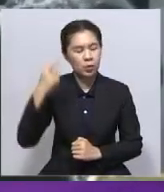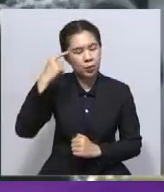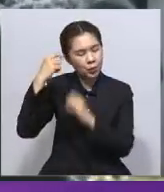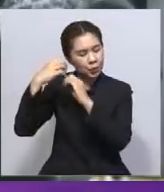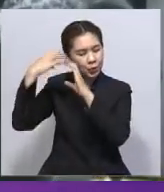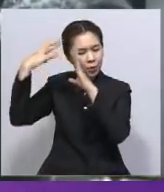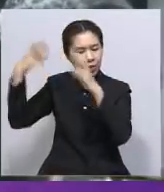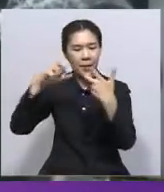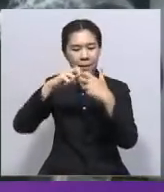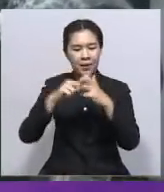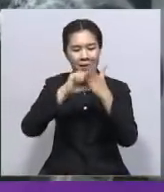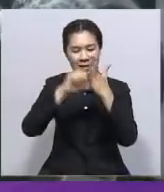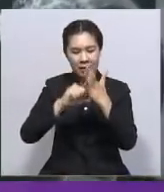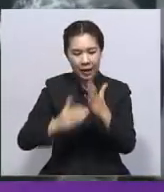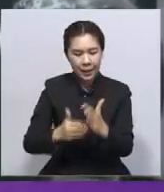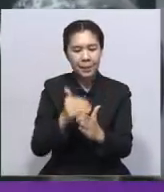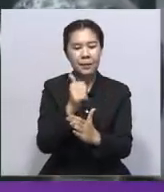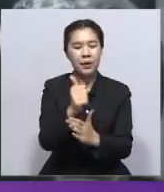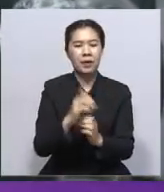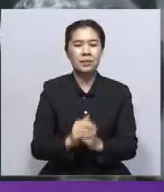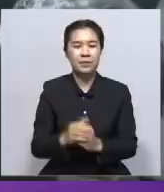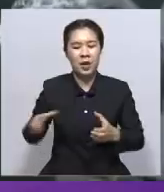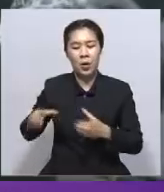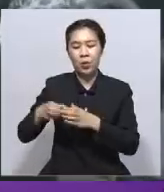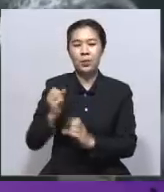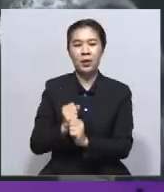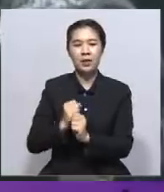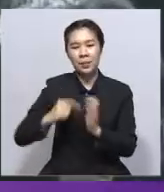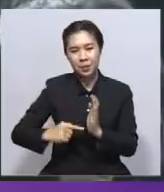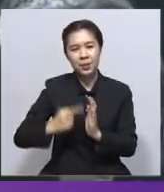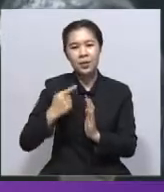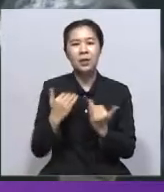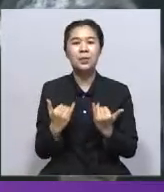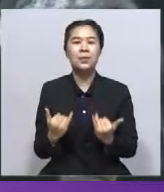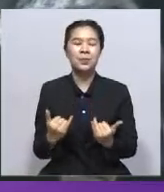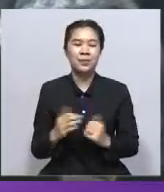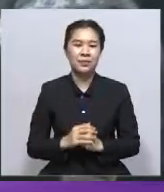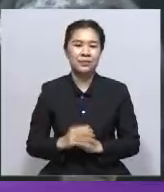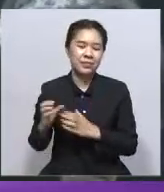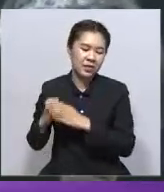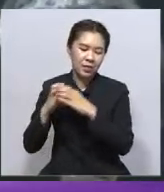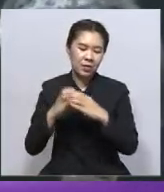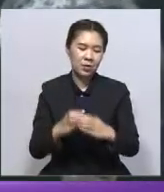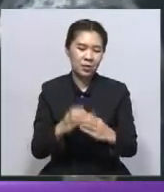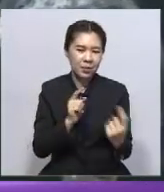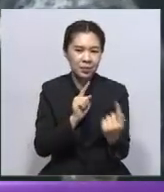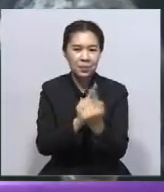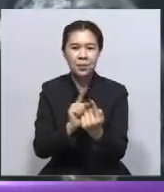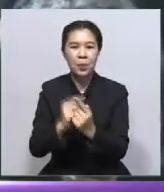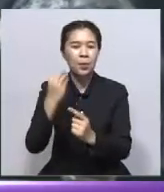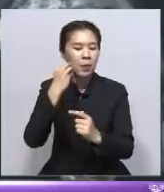แก้ปัญหาให้กับพวกเราอย่างยั่งยืนเดี๋ยวคณะทำงานจะลงนะตั้งแต่วันนี้ต้นไปนะไทยนิยมยั่งยืนจะลงมาทุกห